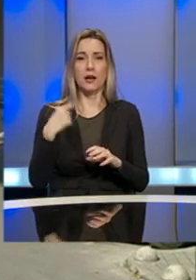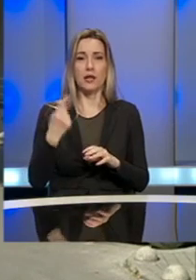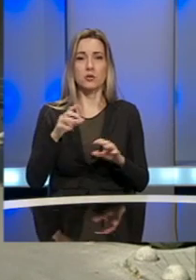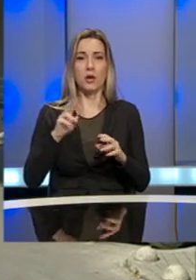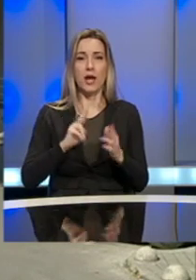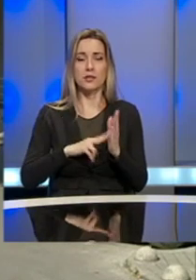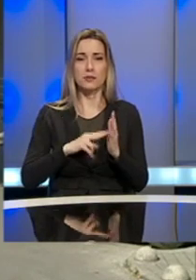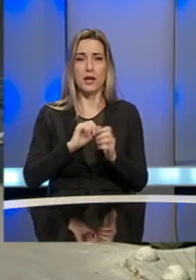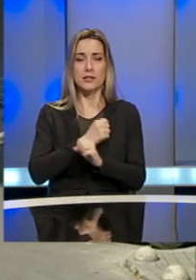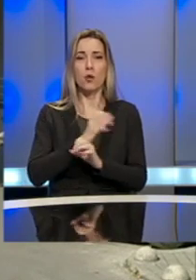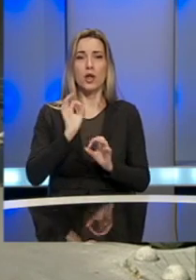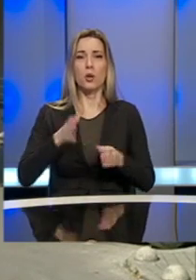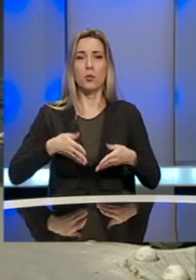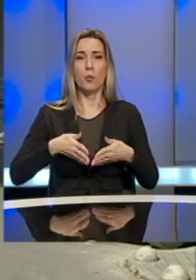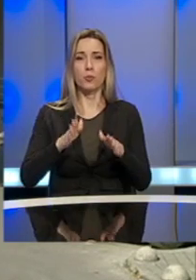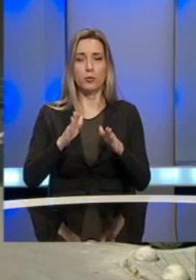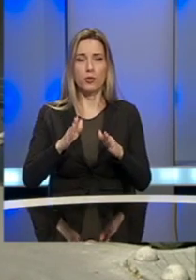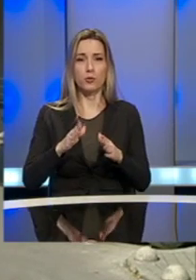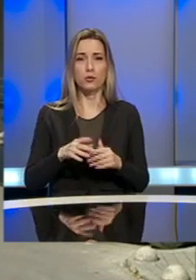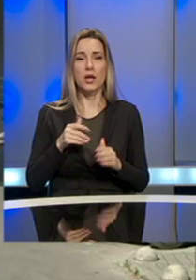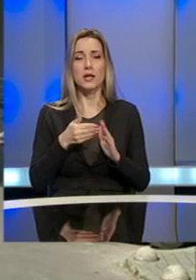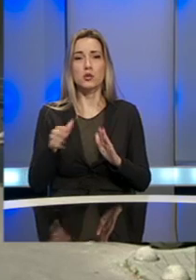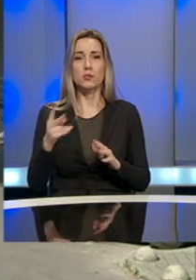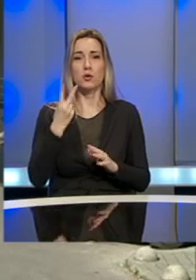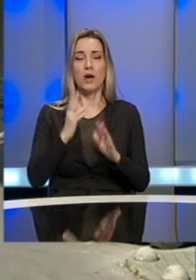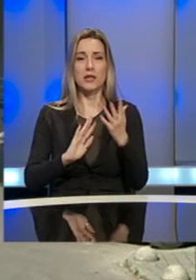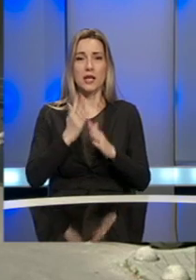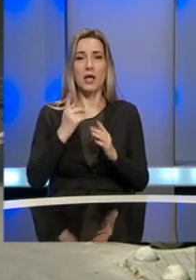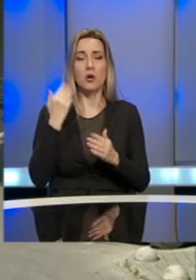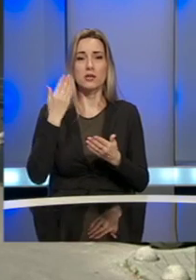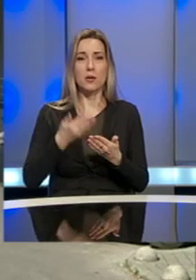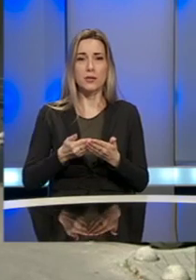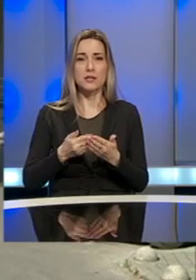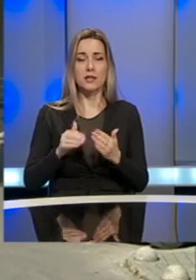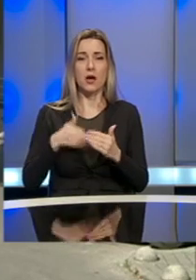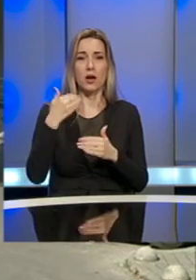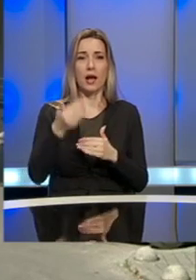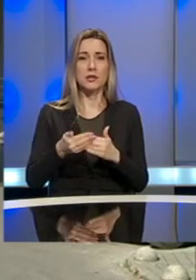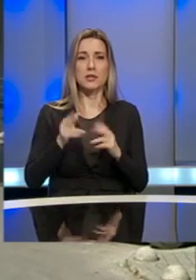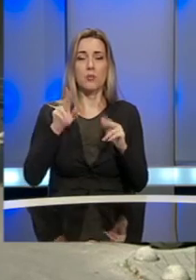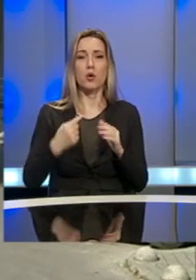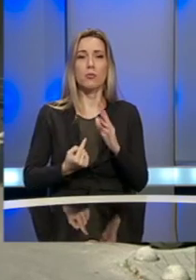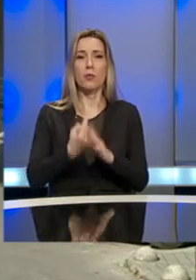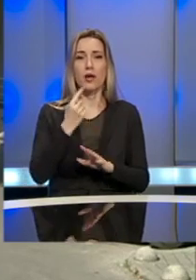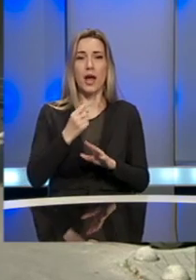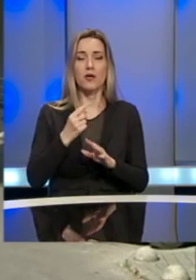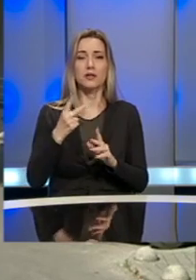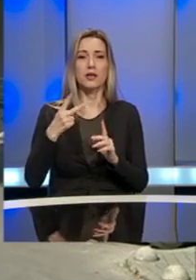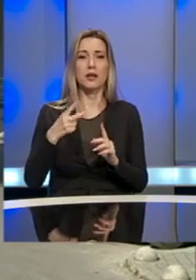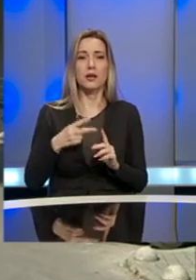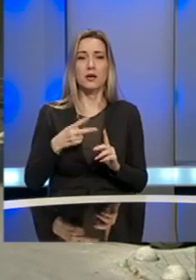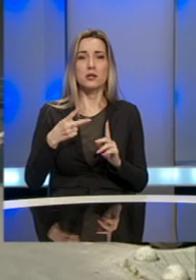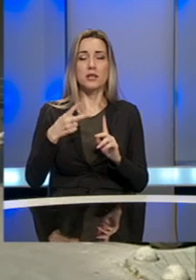na dobrom putu da suzbiju dva žarišta, iako se priznao je on i kasnije mogu pojaviti sekundarni